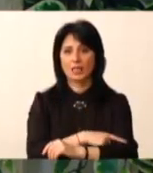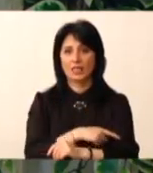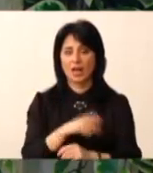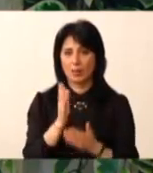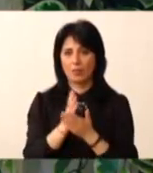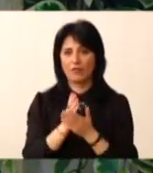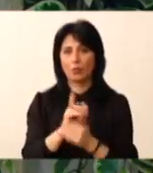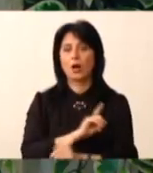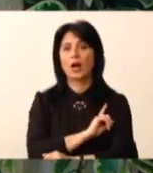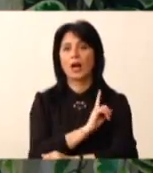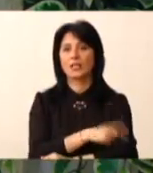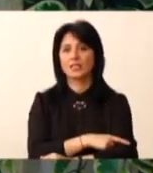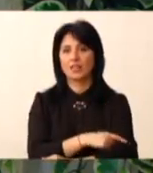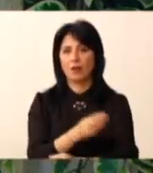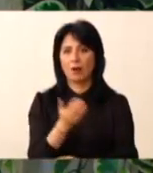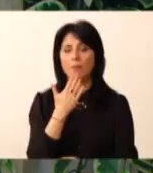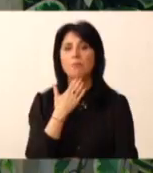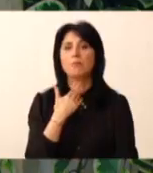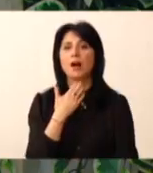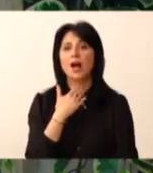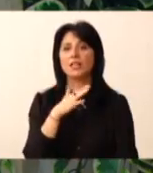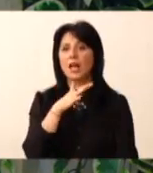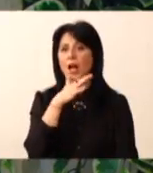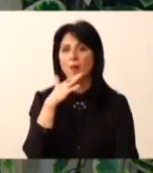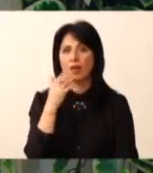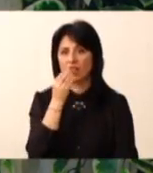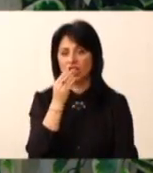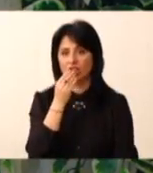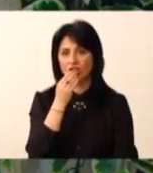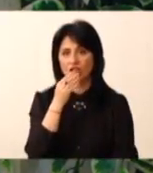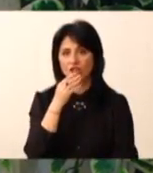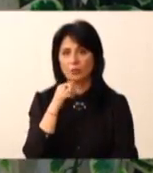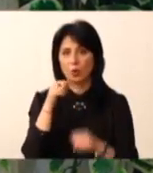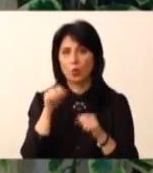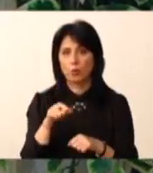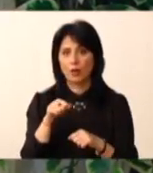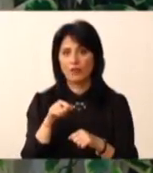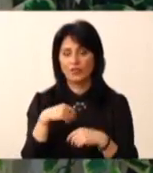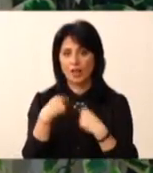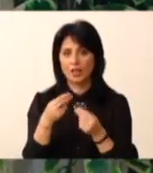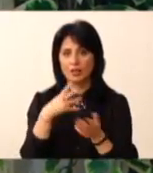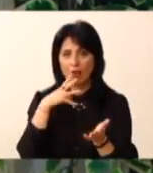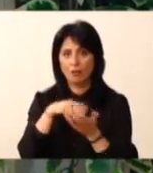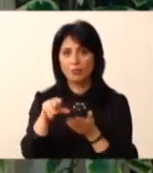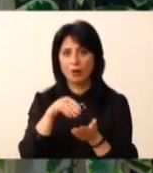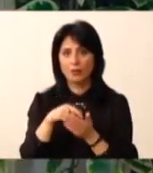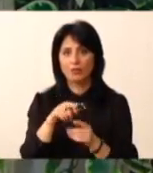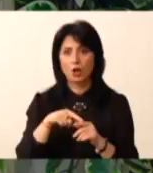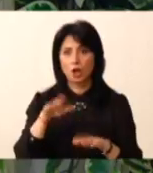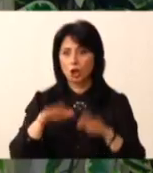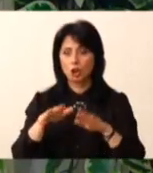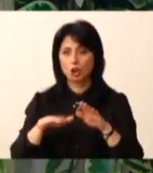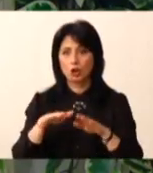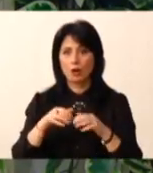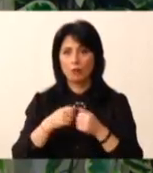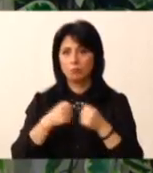ფონზე გაძლიერებული მადა ბევრი საკვების შეჭმის უფლებას გაძლევთ და ასეთ შემთხვევაში წონაში